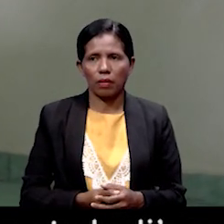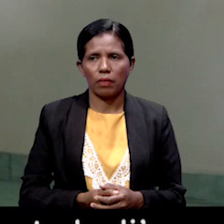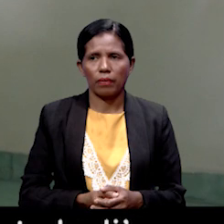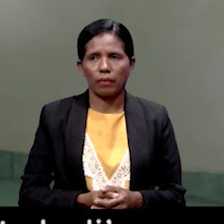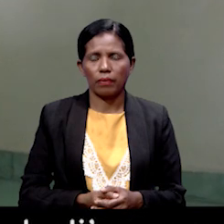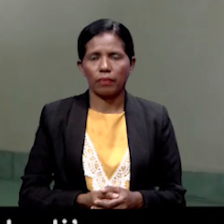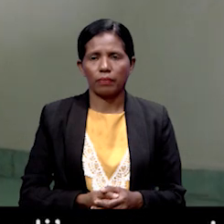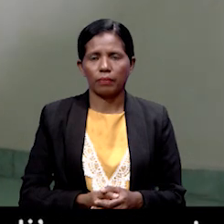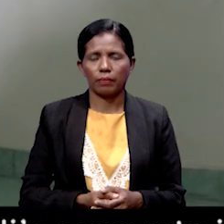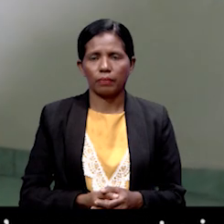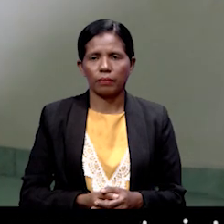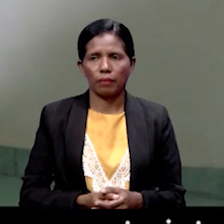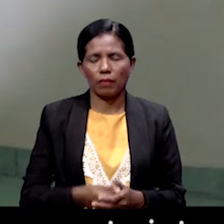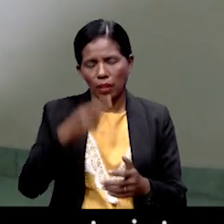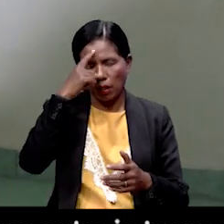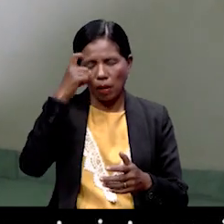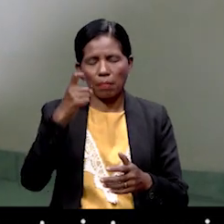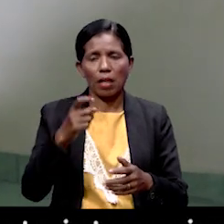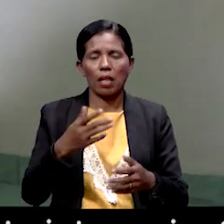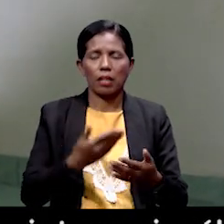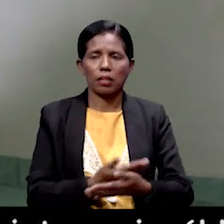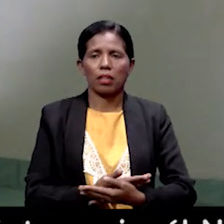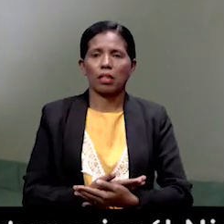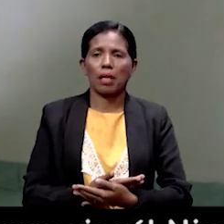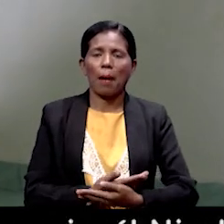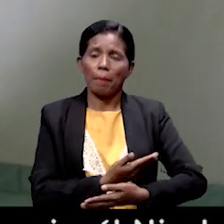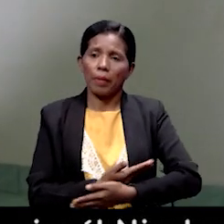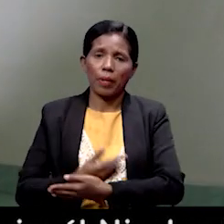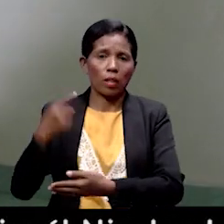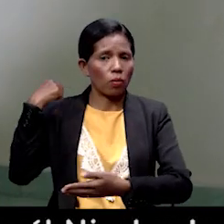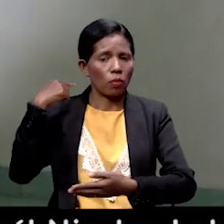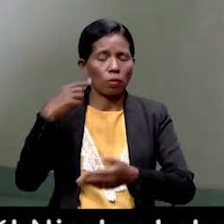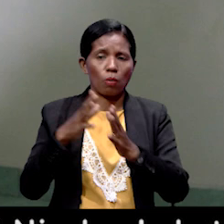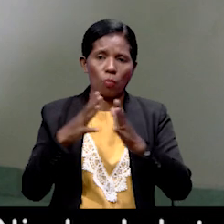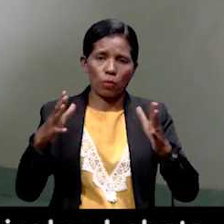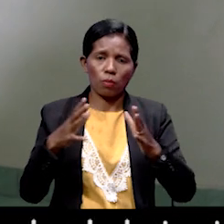edit. Tapi ni kutu dari risku maka santa sir la bele foti desizan untuk operasi.